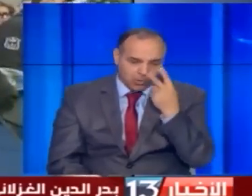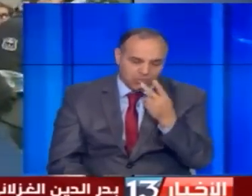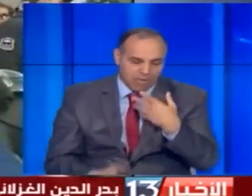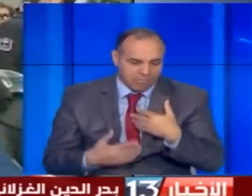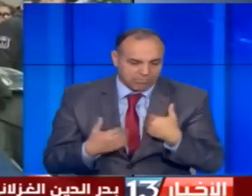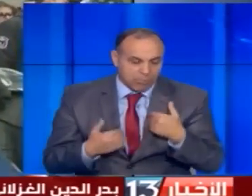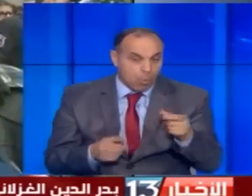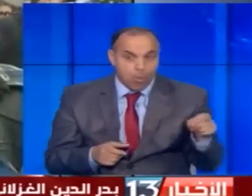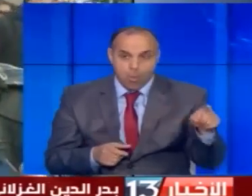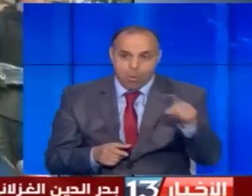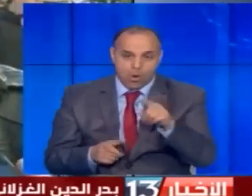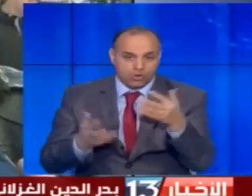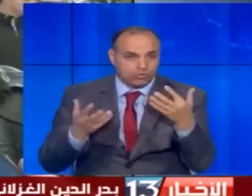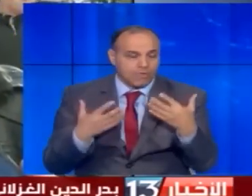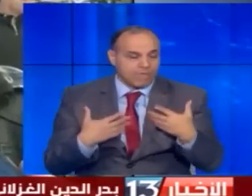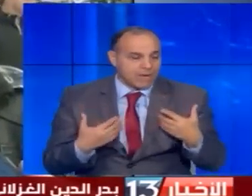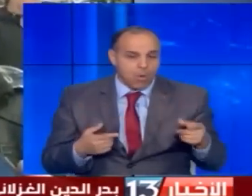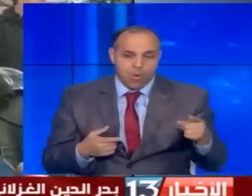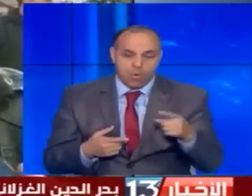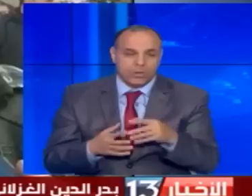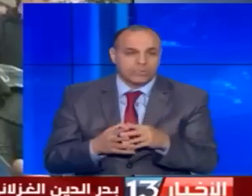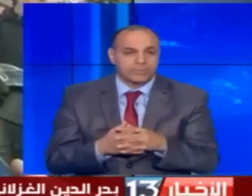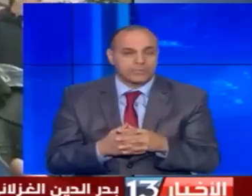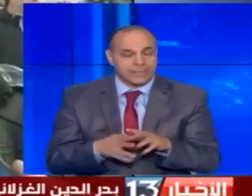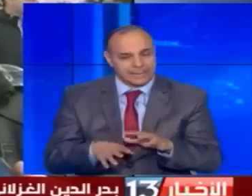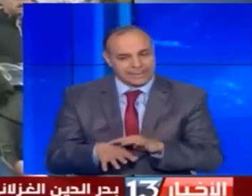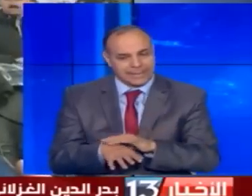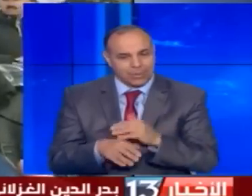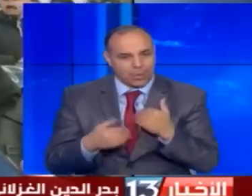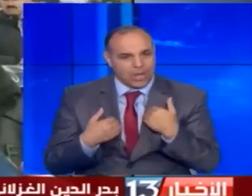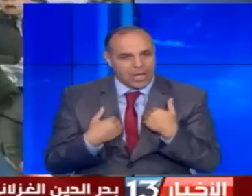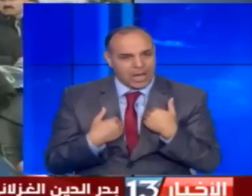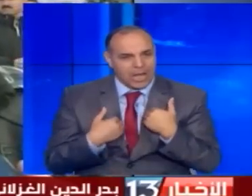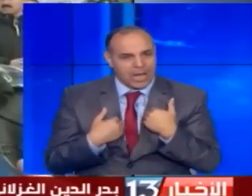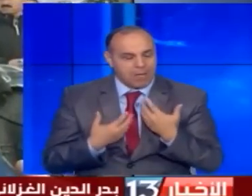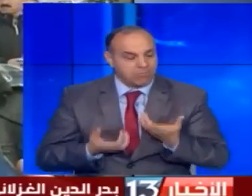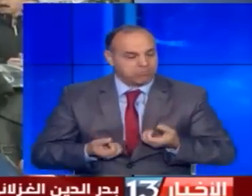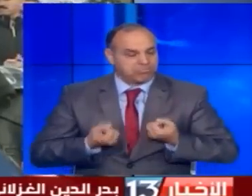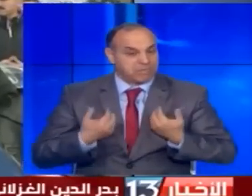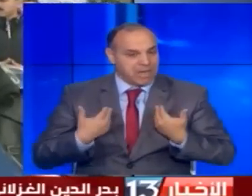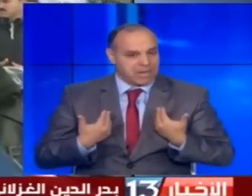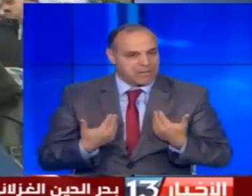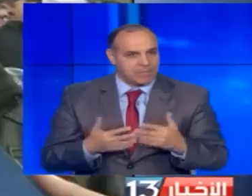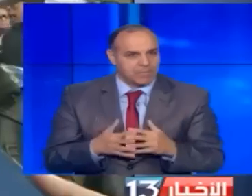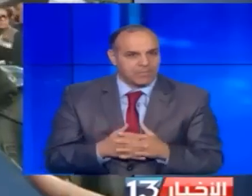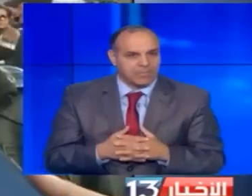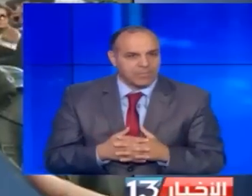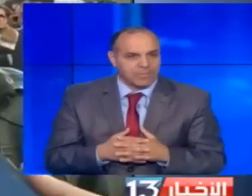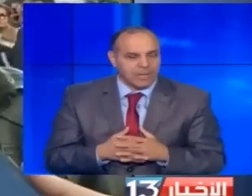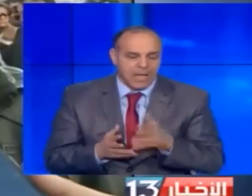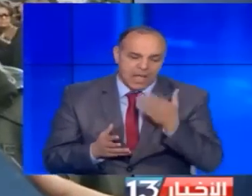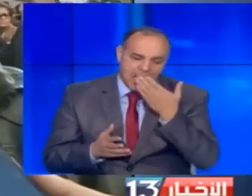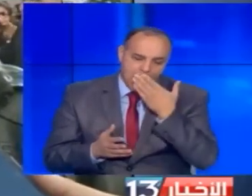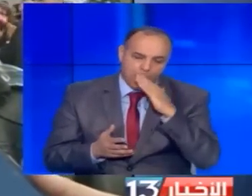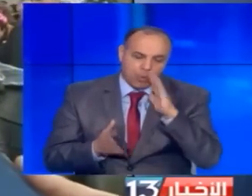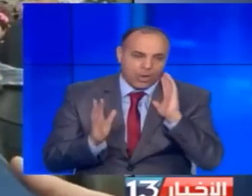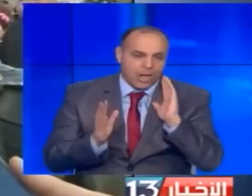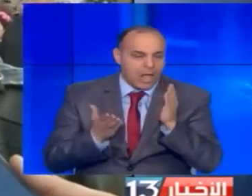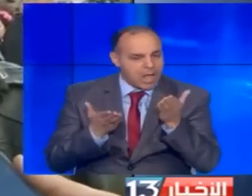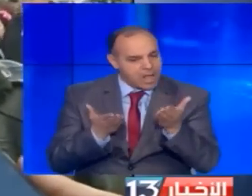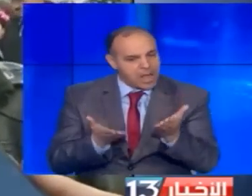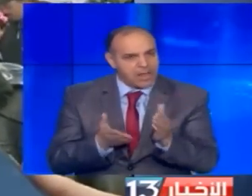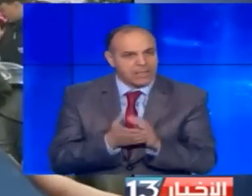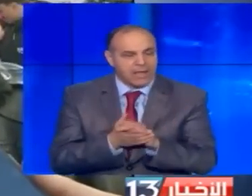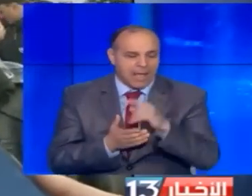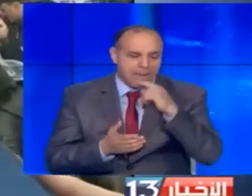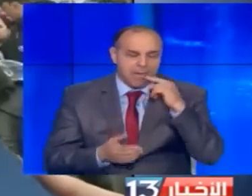معناتها الناس فرحانة بيك وتحس عزة كبيرة معناتها، والحمد لله هذاك هو معناتها